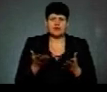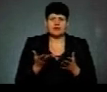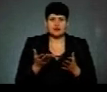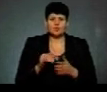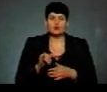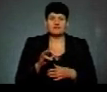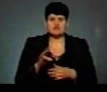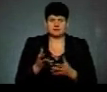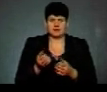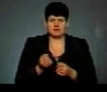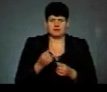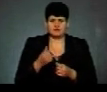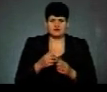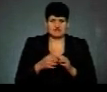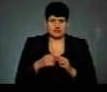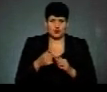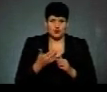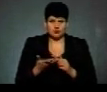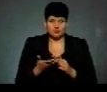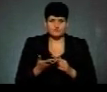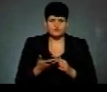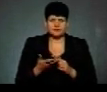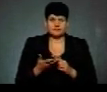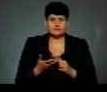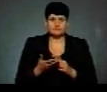року. Так, університет, ну скажу, як є, з не таким,